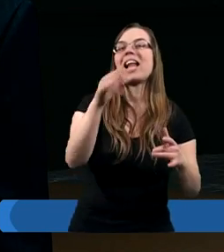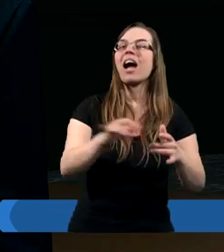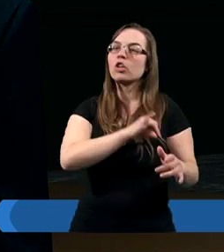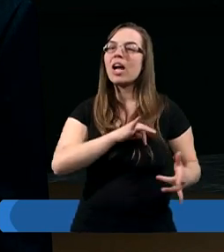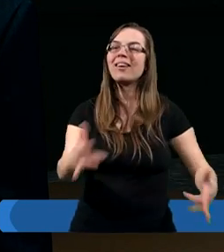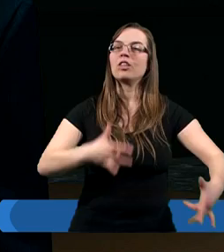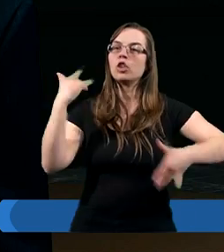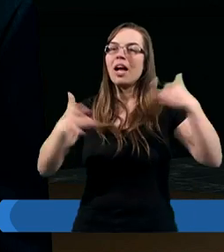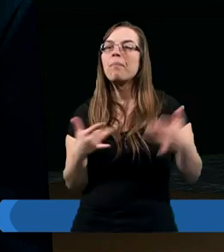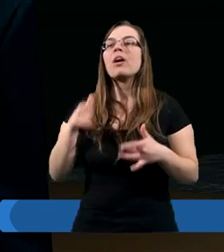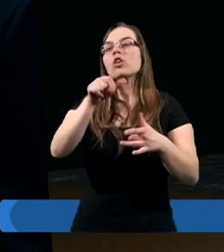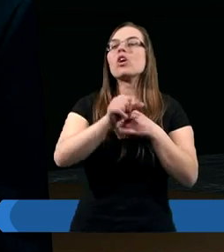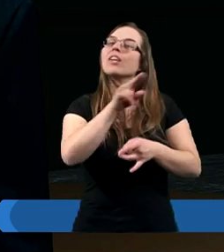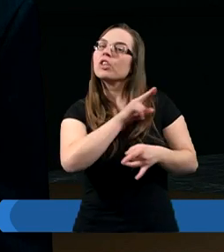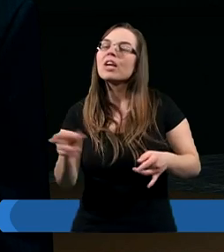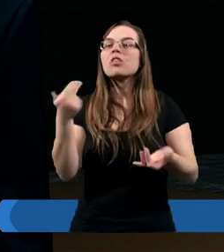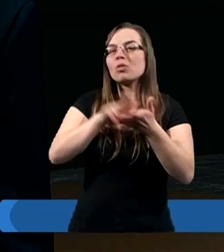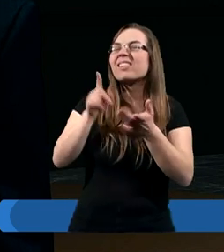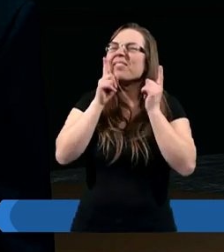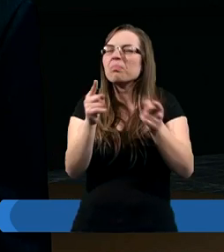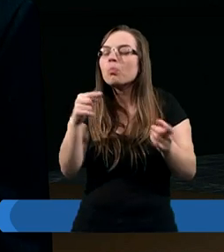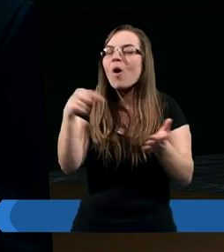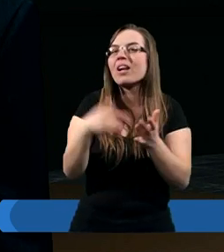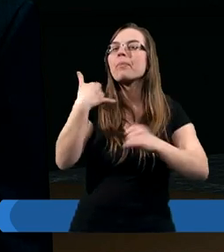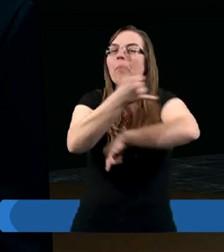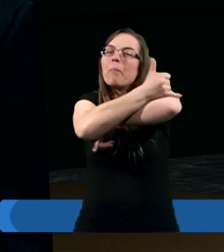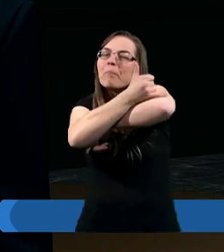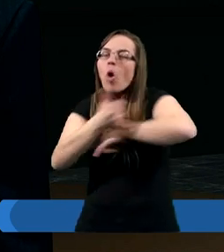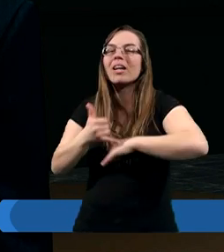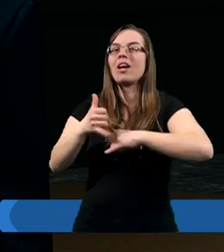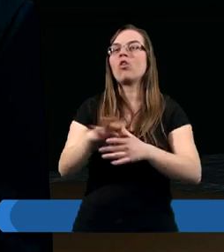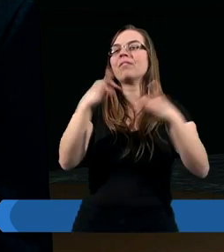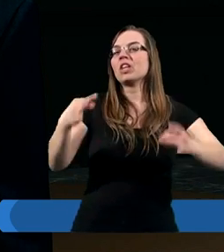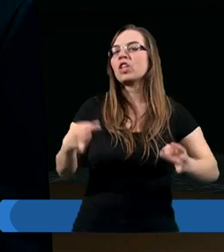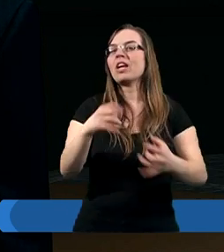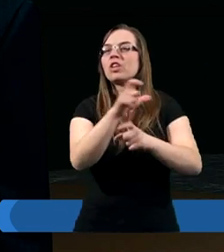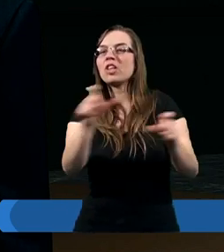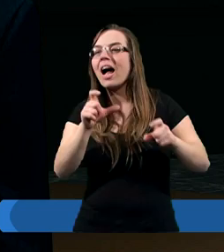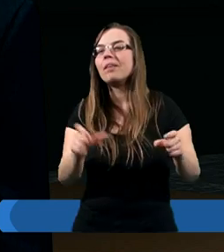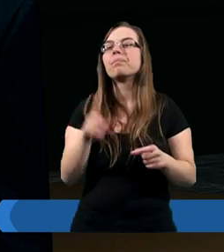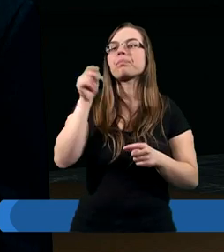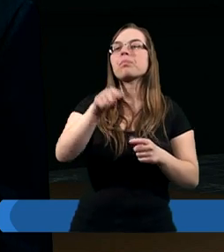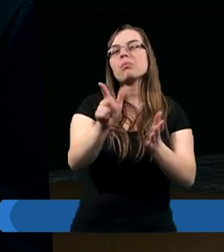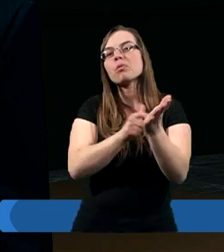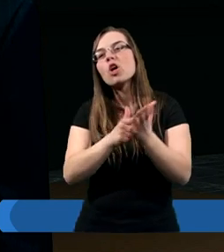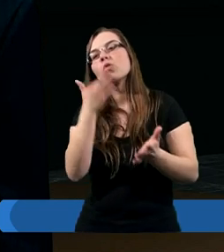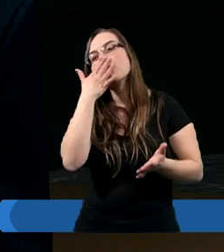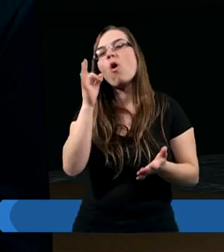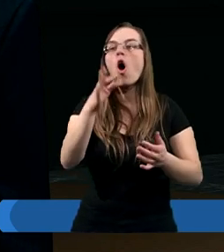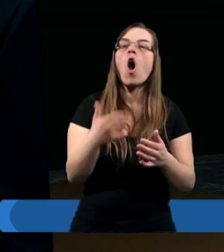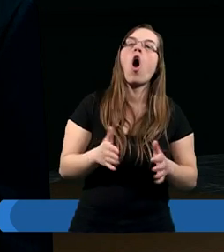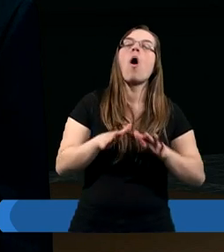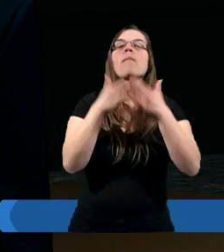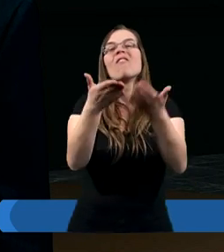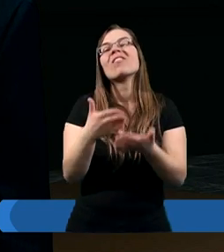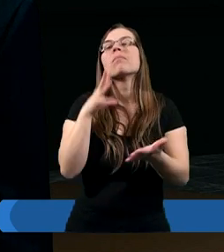jest rzecz, która naprawdę powinna być podkreślana w dzisiejszych czasach, bo niestety często mówi się o powielaniu